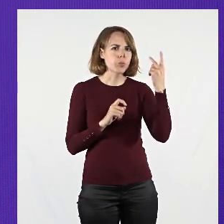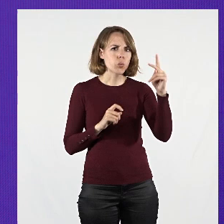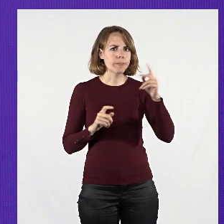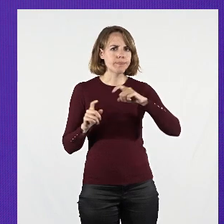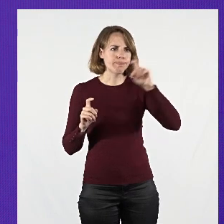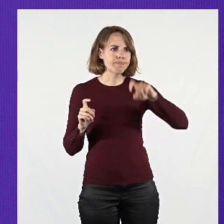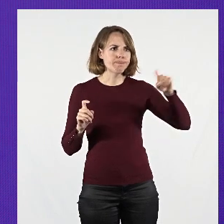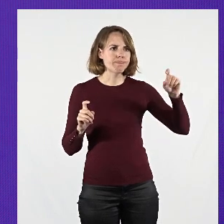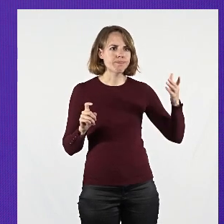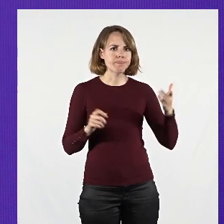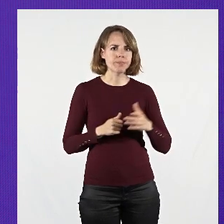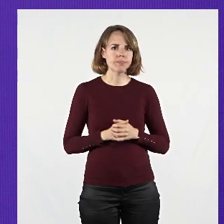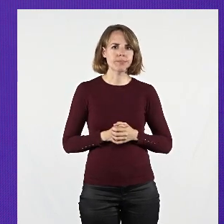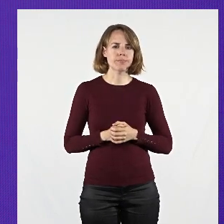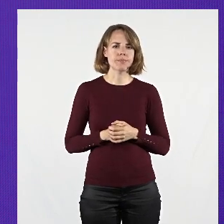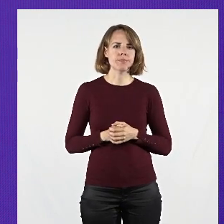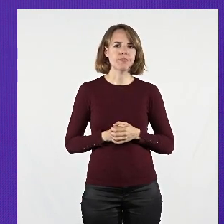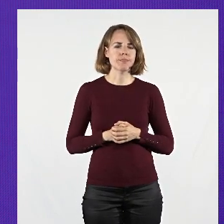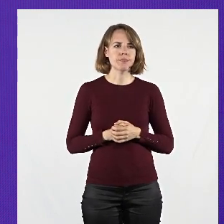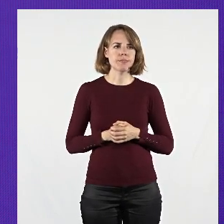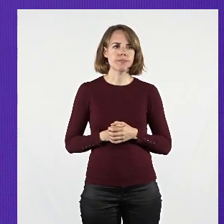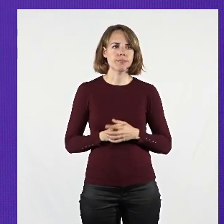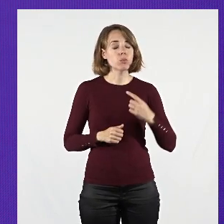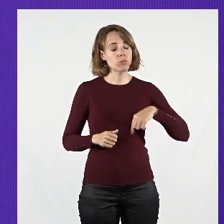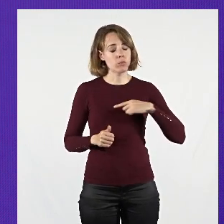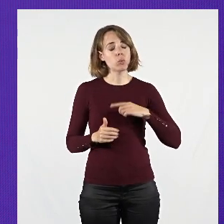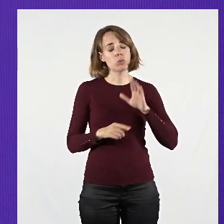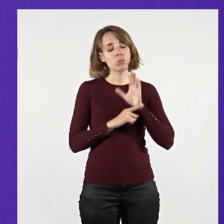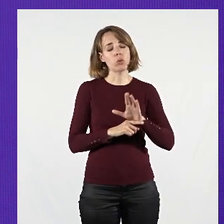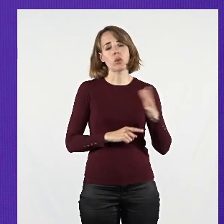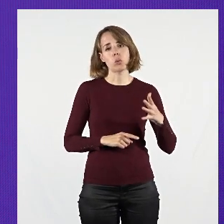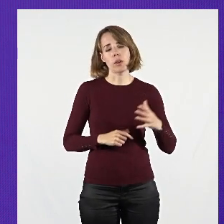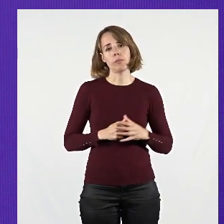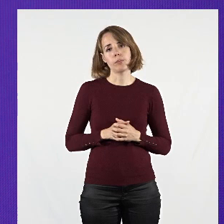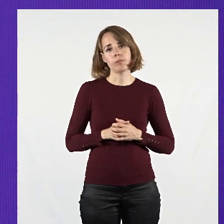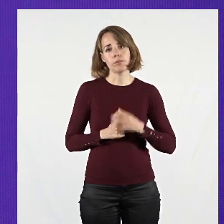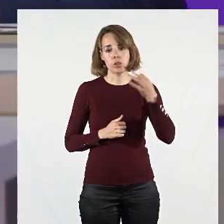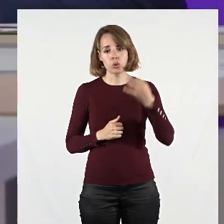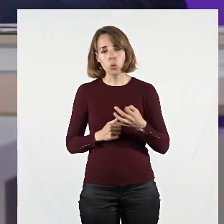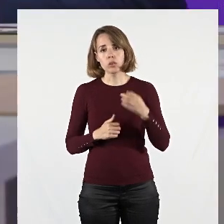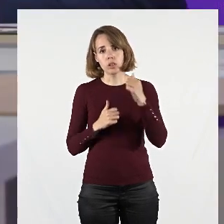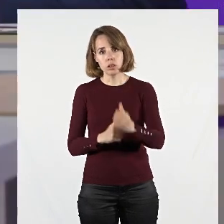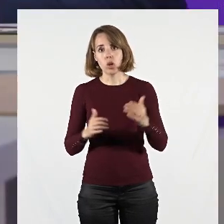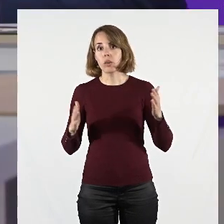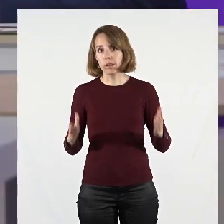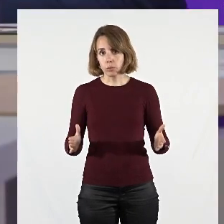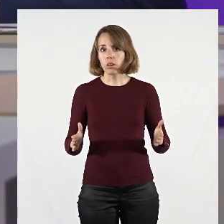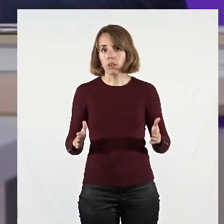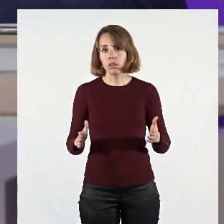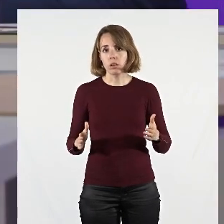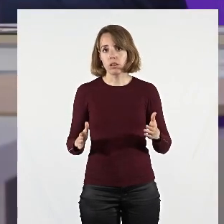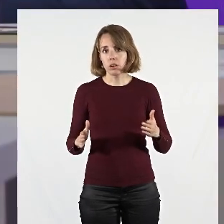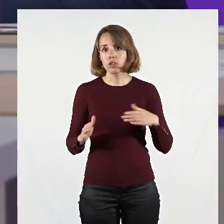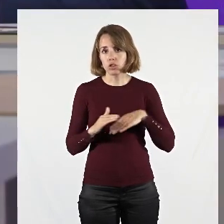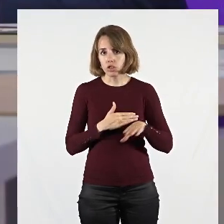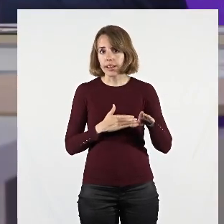que, enfin, on a montré que l'amélioration du taux d'encadrement dans les EHPAD est susceptible à lui seul, enfin